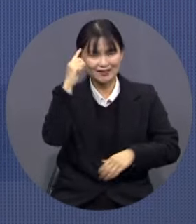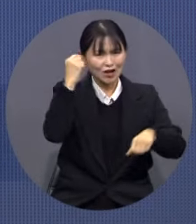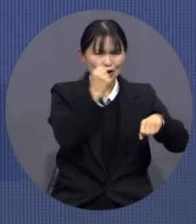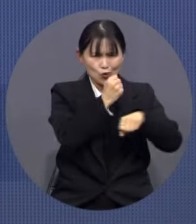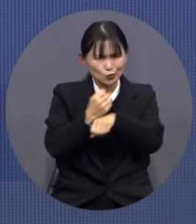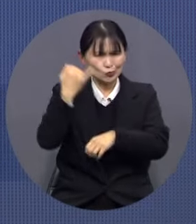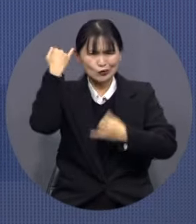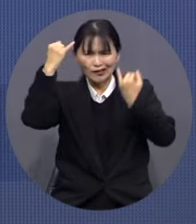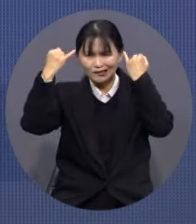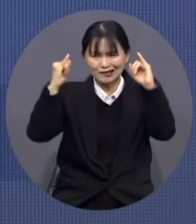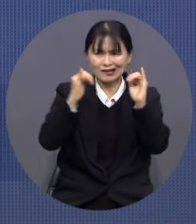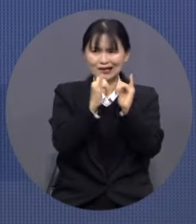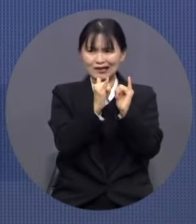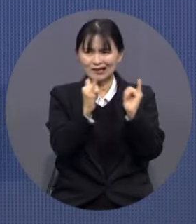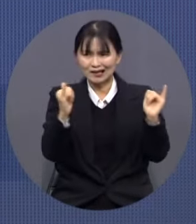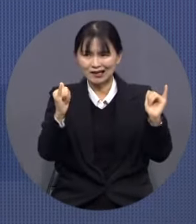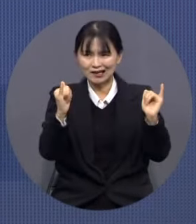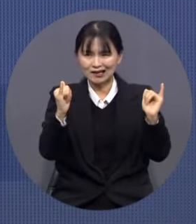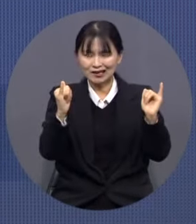연구개발자들의